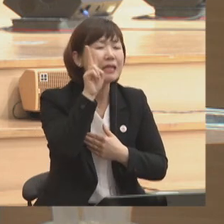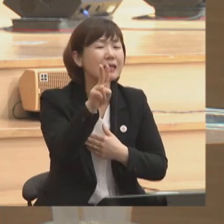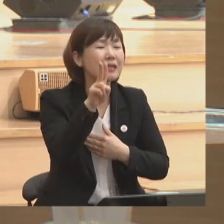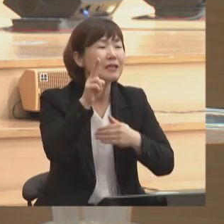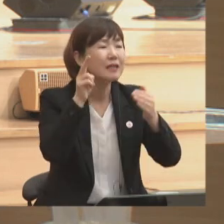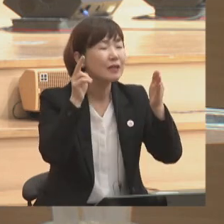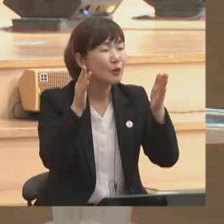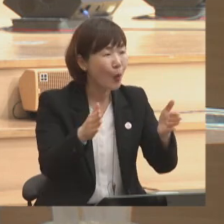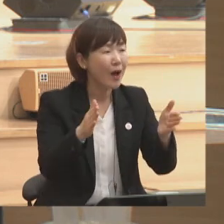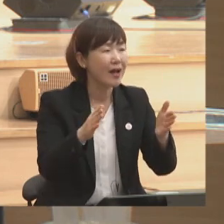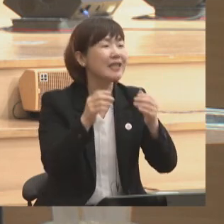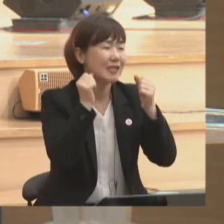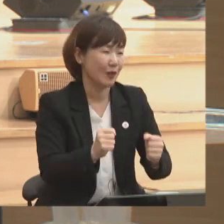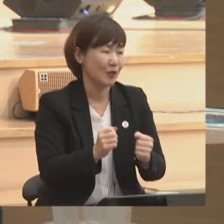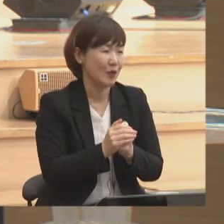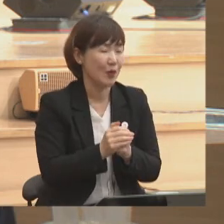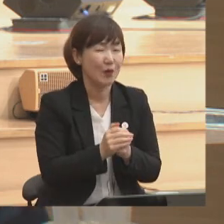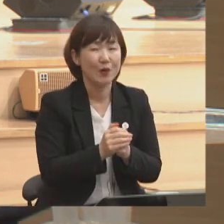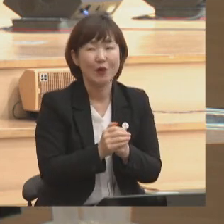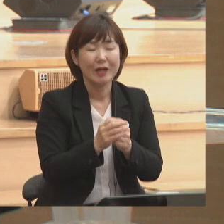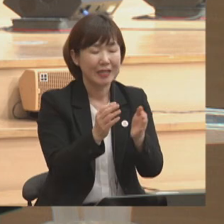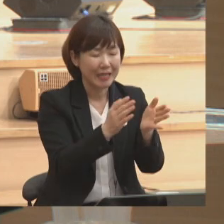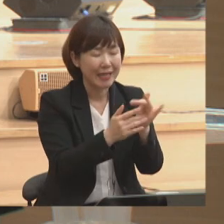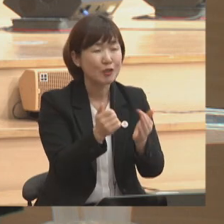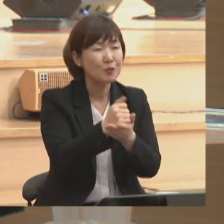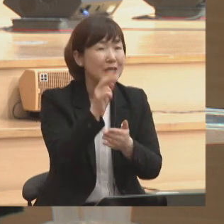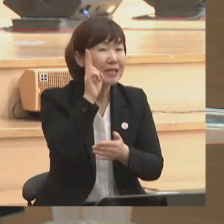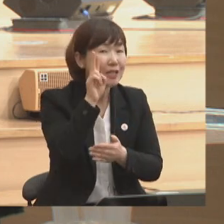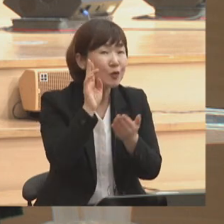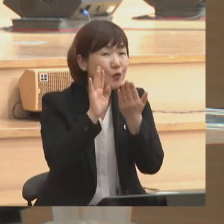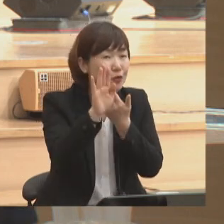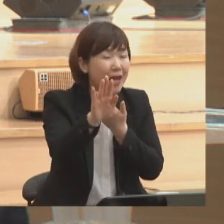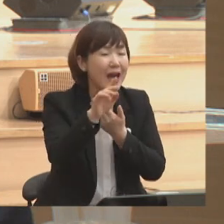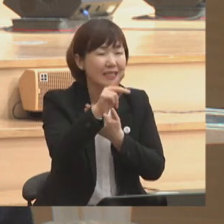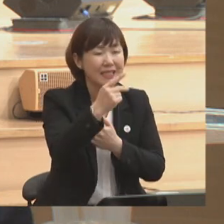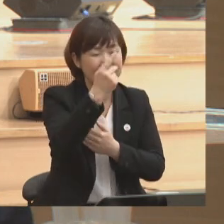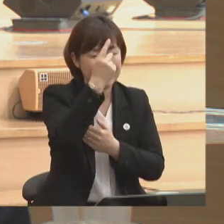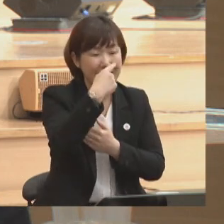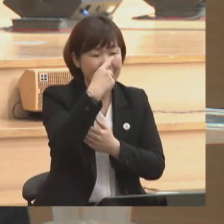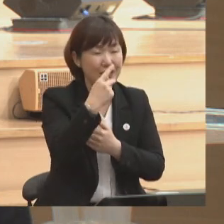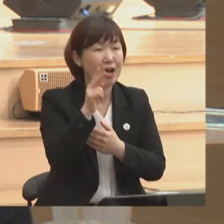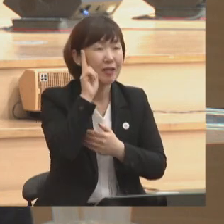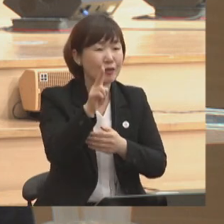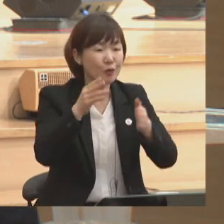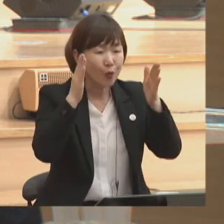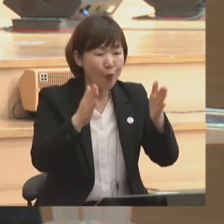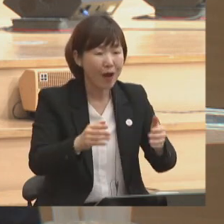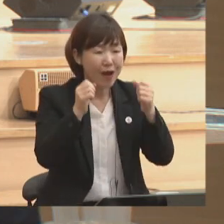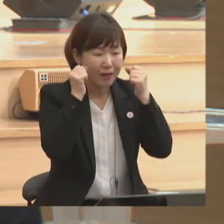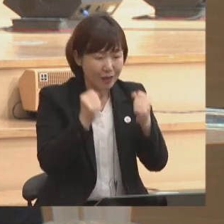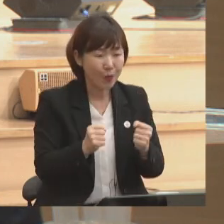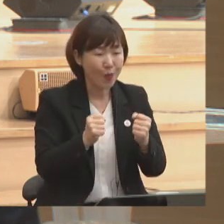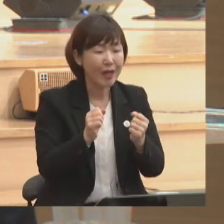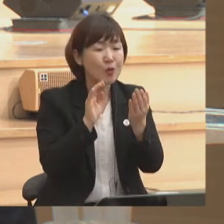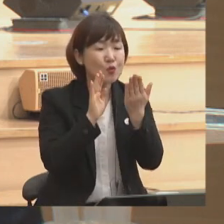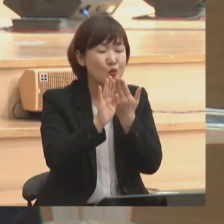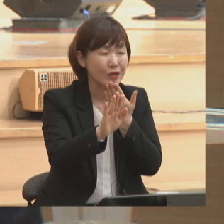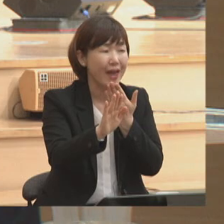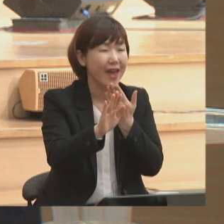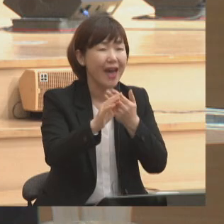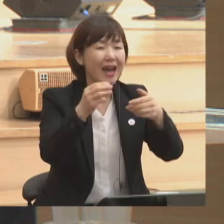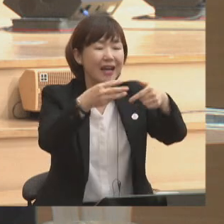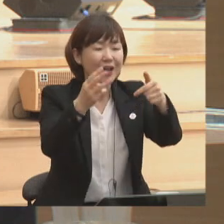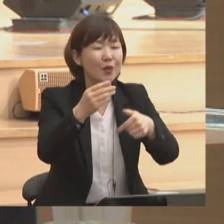이틀이 지남에 예수께서 거기를 떠나 갈릴리로 가심에 사마리에서 이틀이나 더 머무르셨어요.